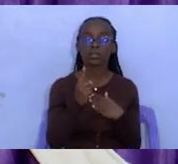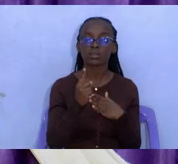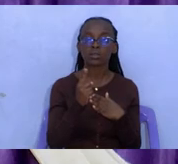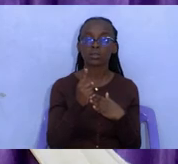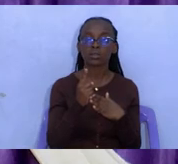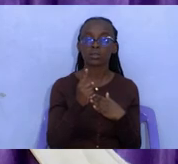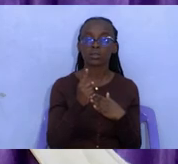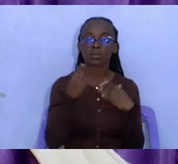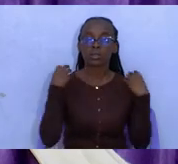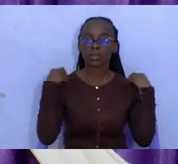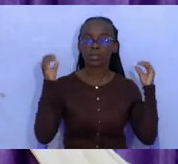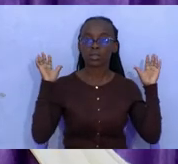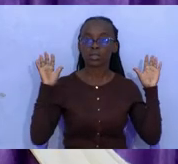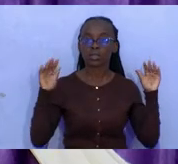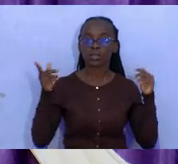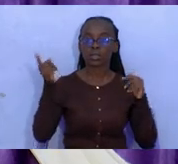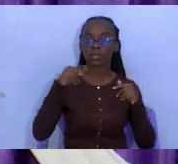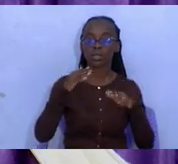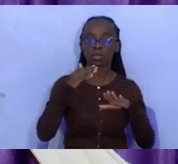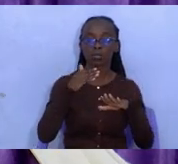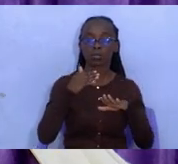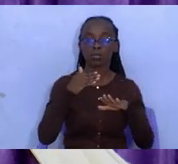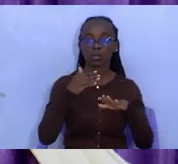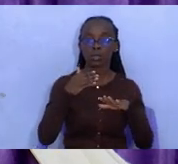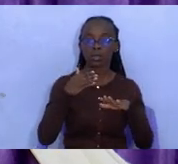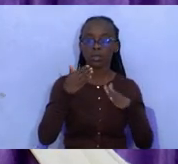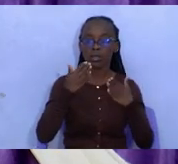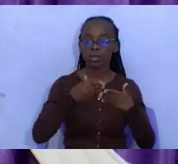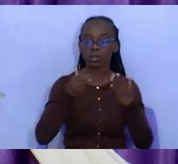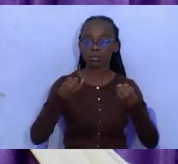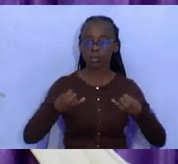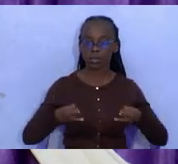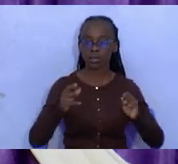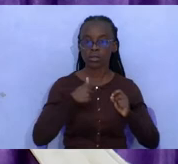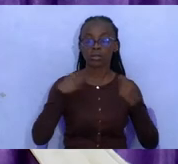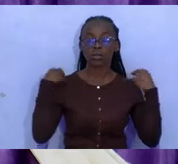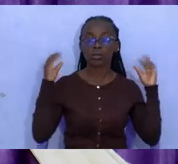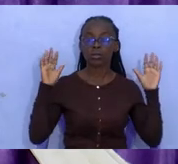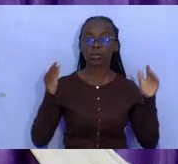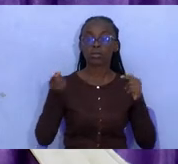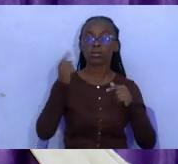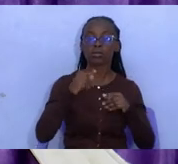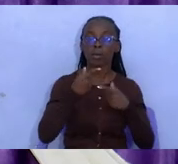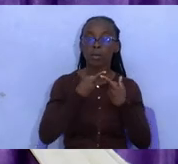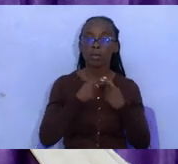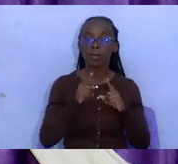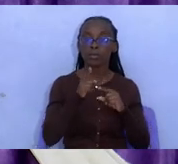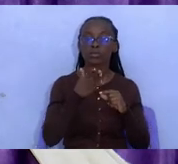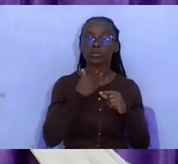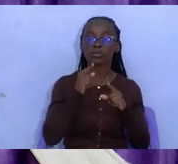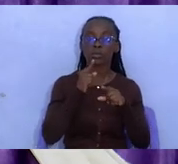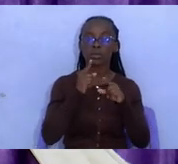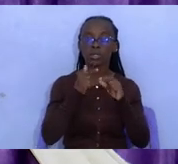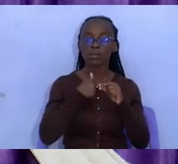Kwanza malaika akakuja ndiye akapeana habari ya kwamba mimi ni malaika nimekuja, lakini haunihitaji mimi, nimekuletea tu